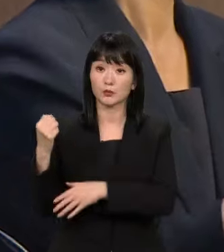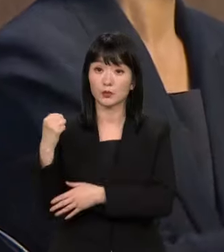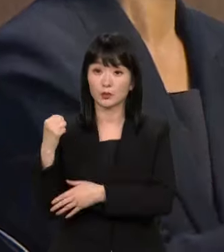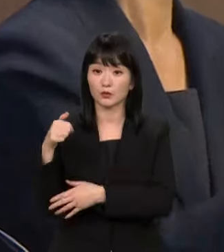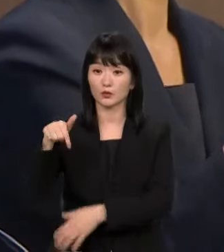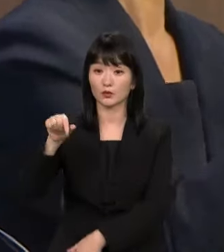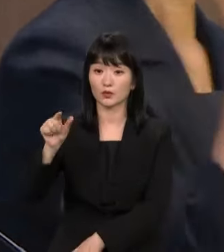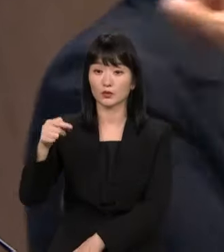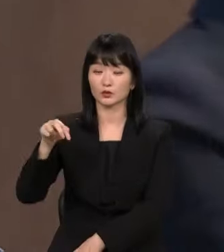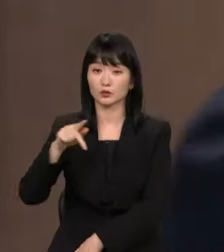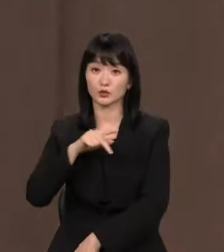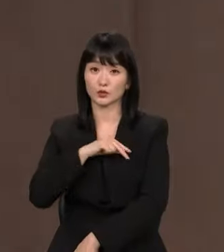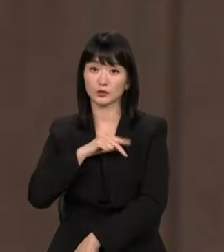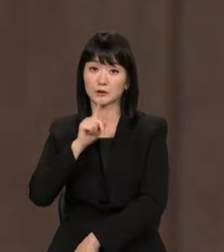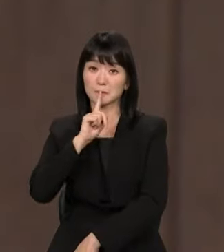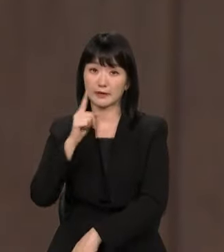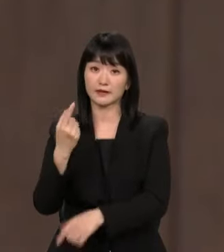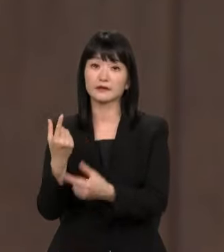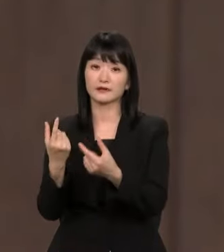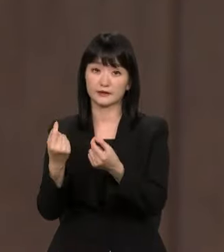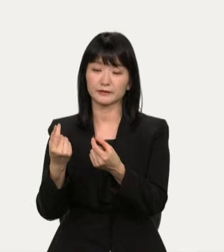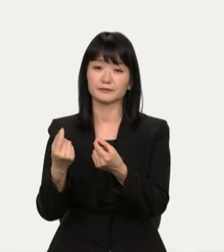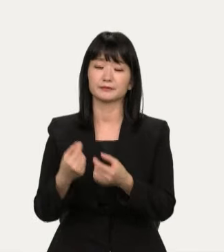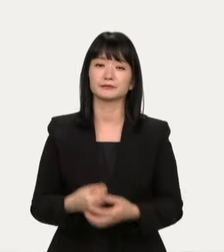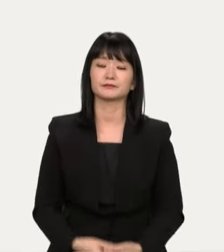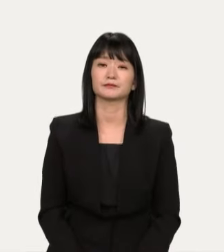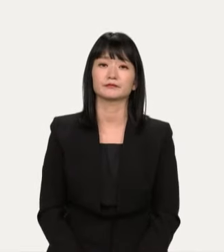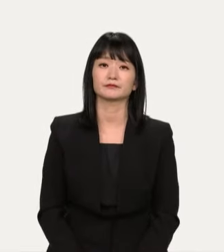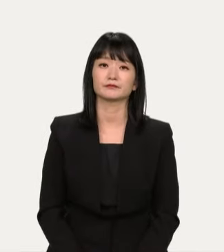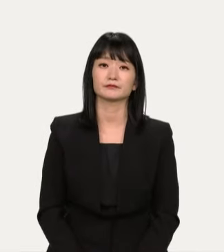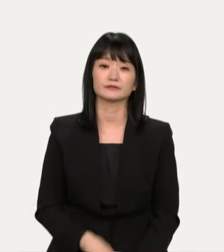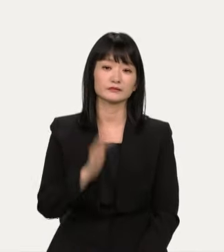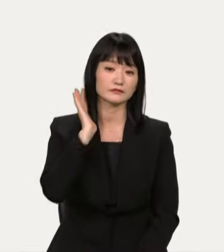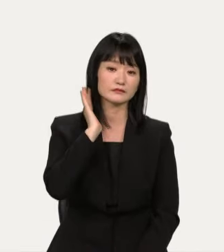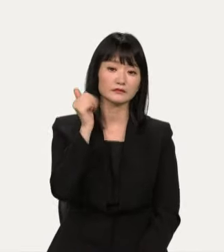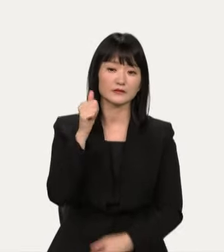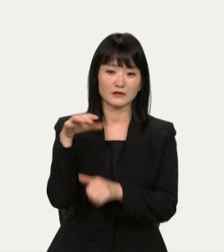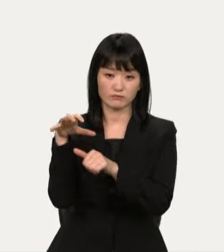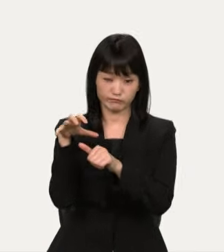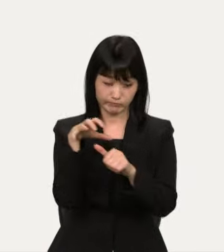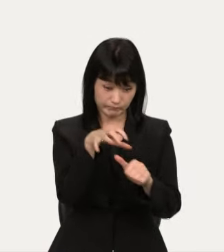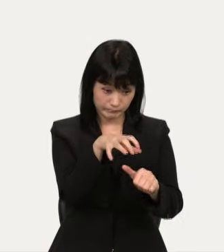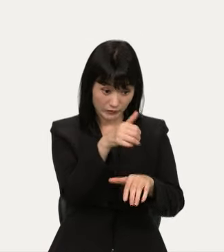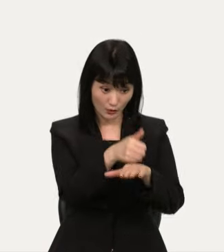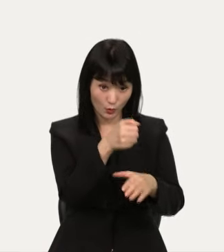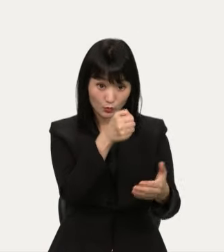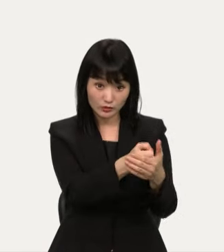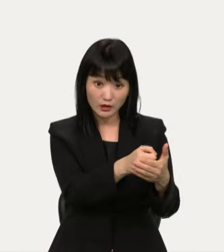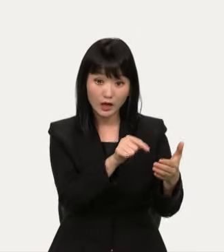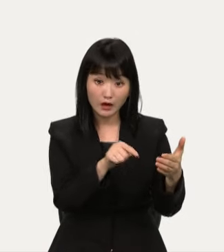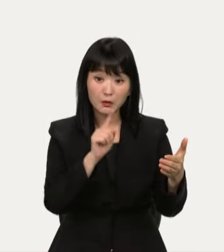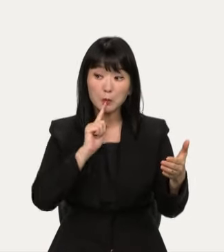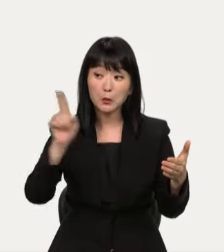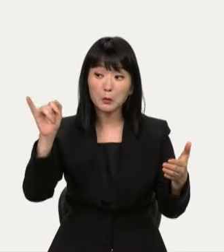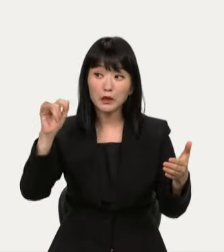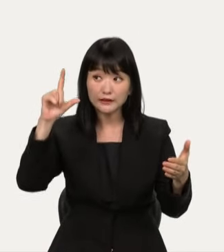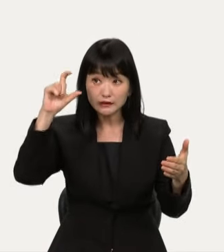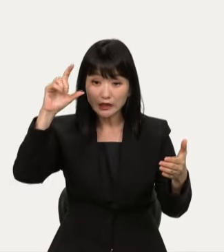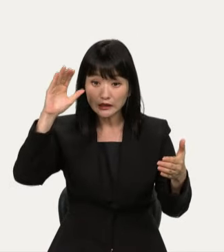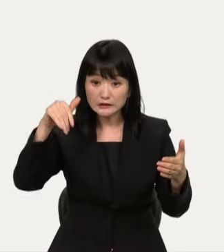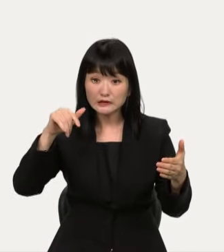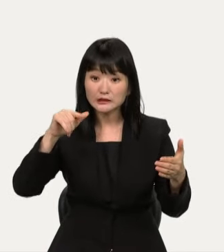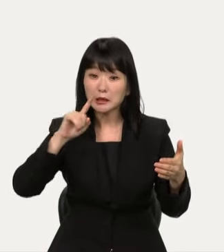권성동 의원이 주장한 내용과 같습니다. 대통령이 외압을 벌였다는 결론을 정해놓고 제보자들의 사진과